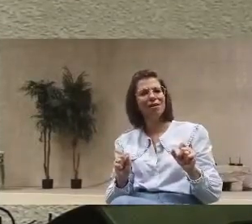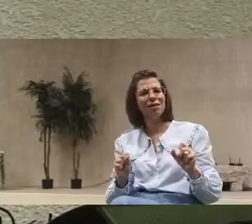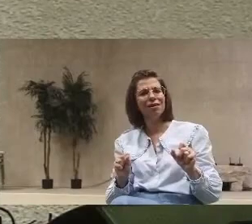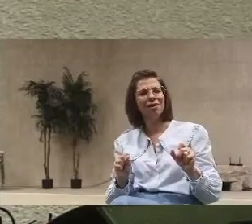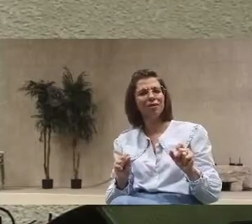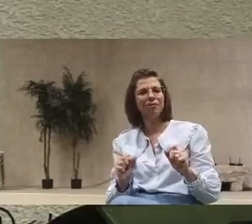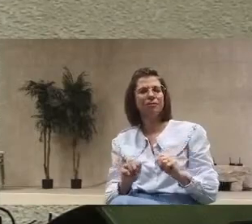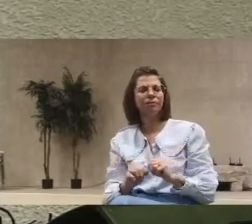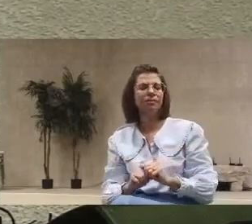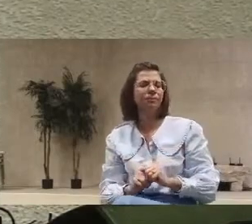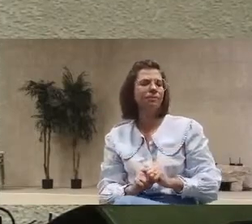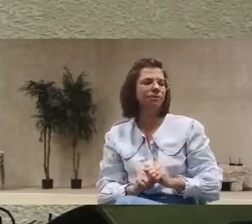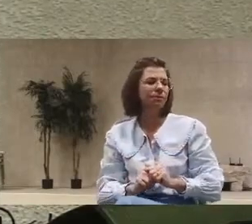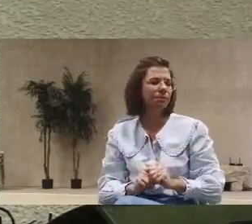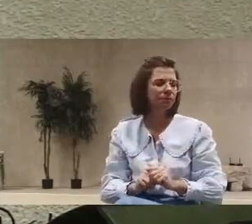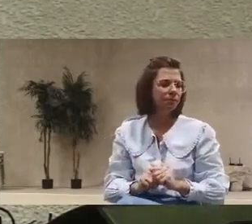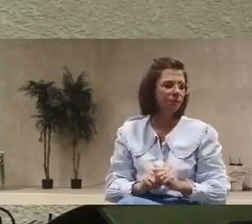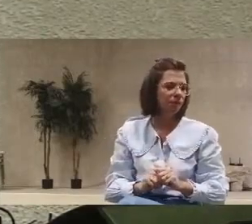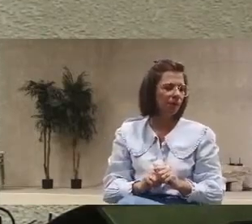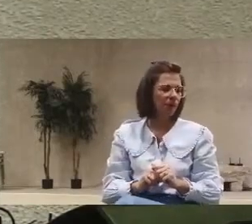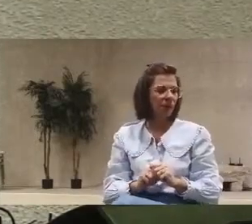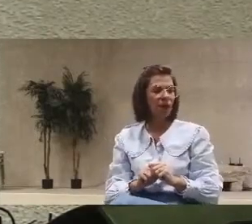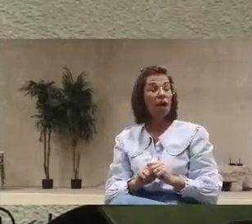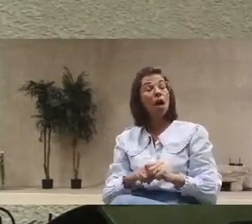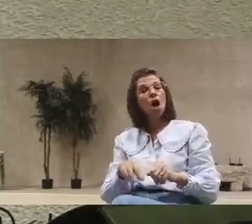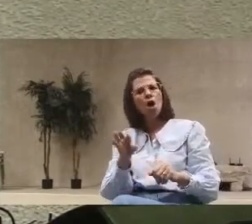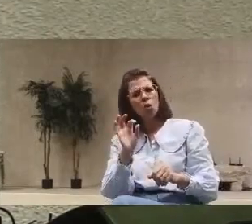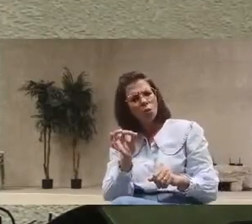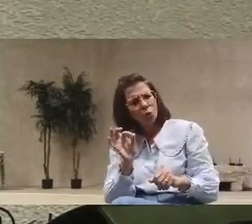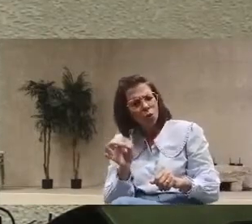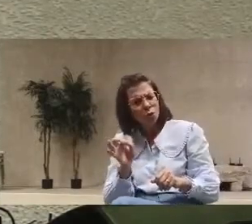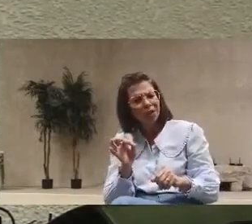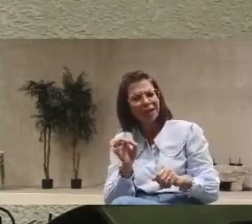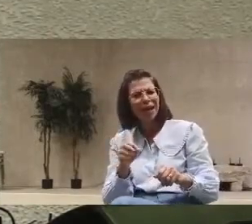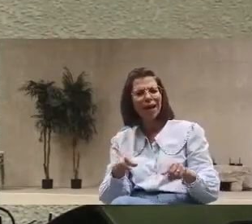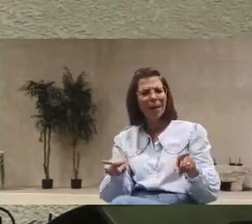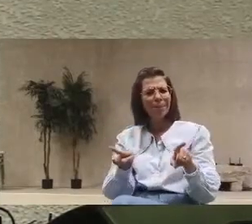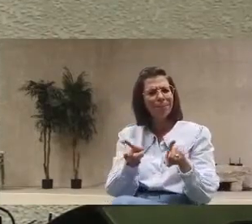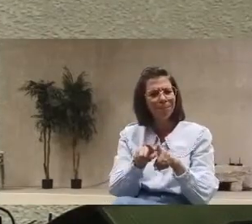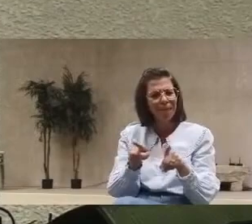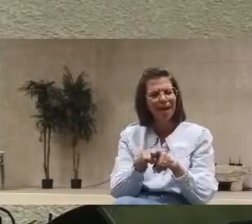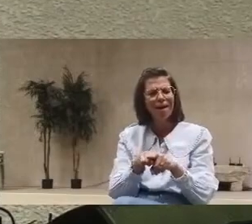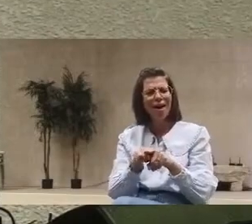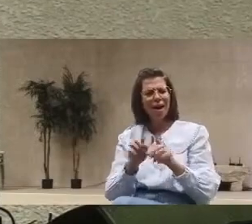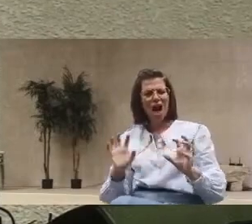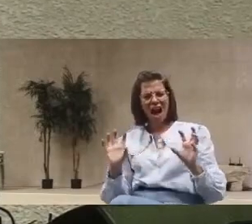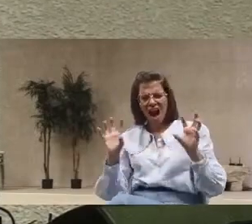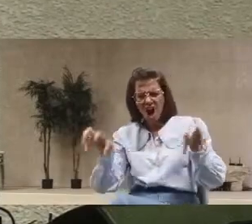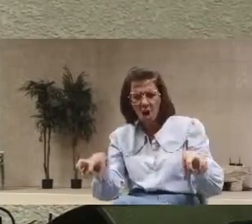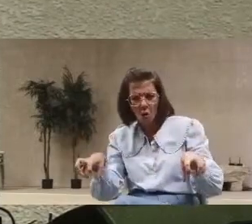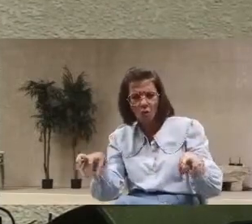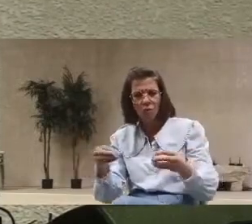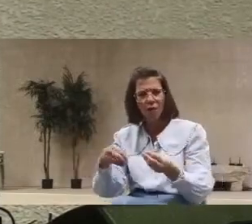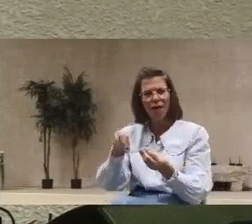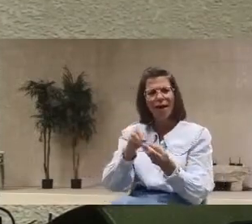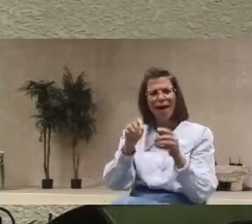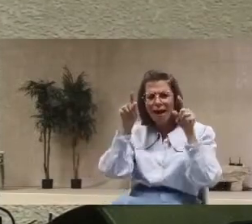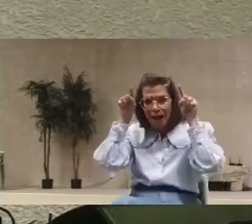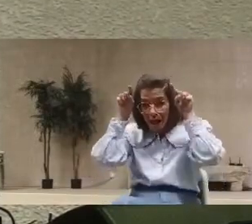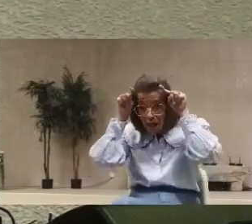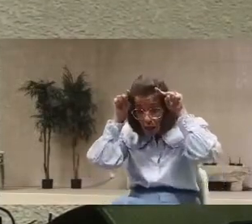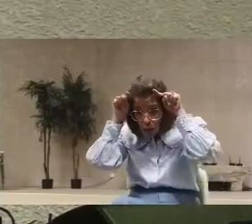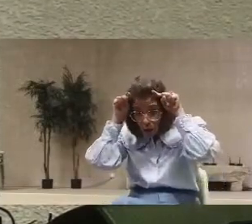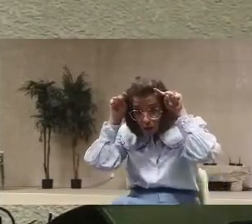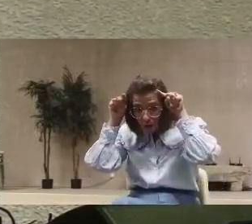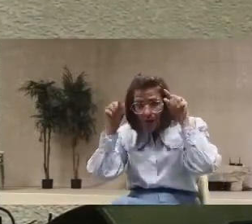cela a été dit, le lion comme le bœuf mangera de la paille. Il y aura un changement, il y un